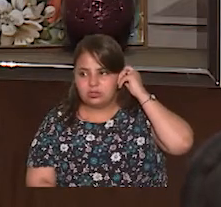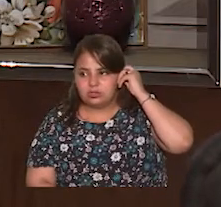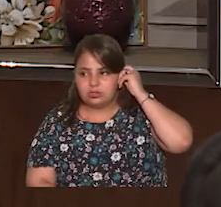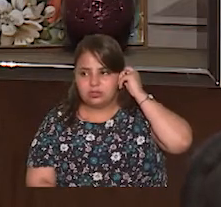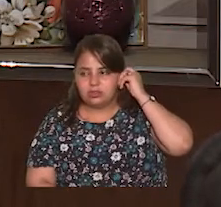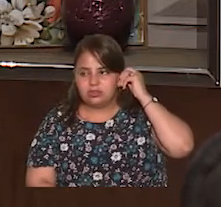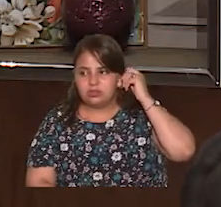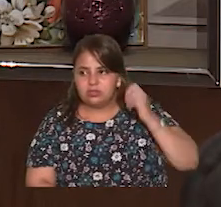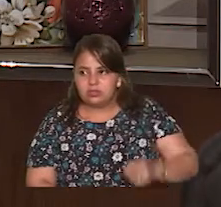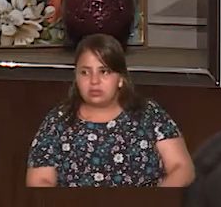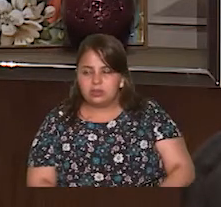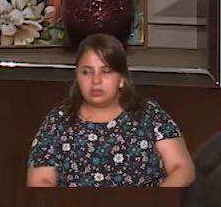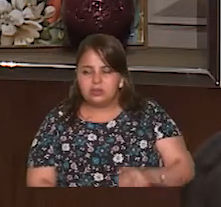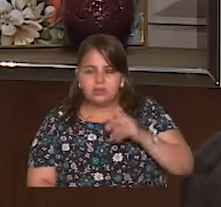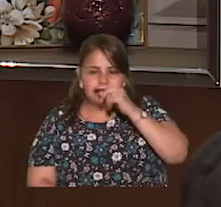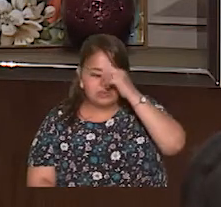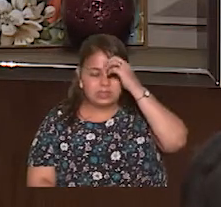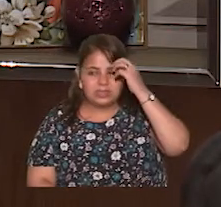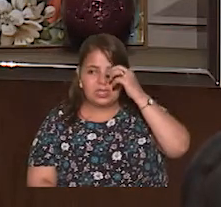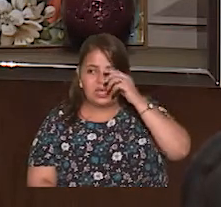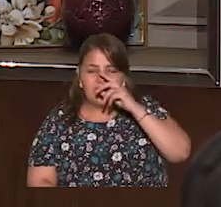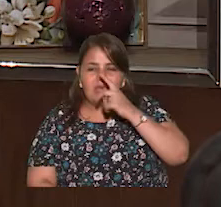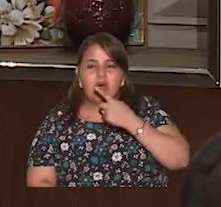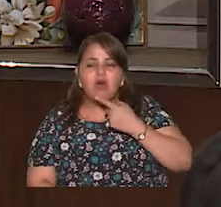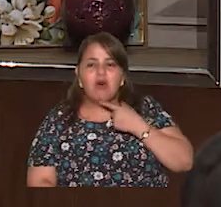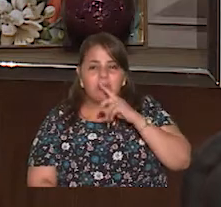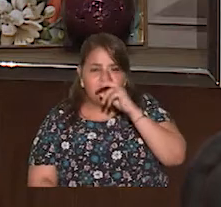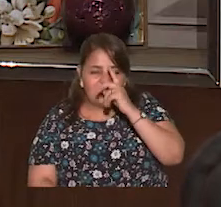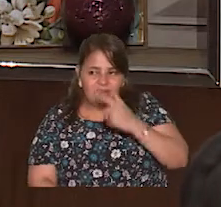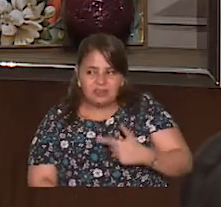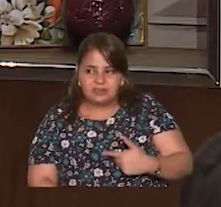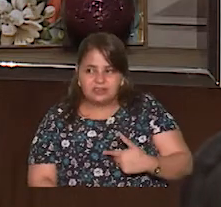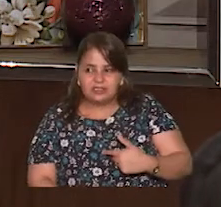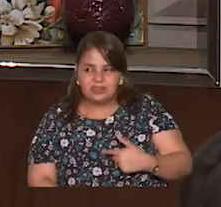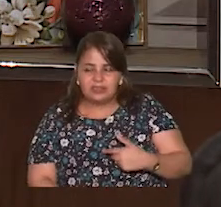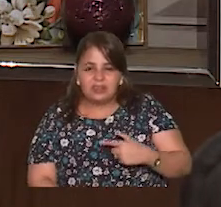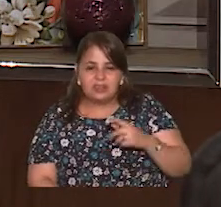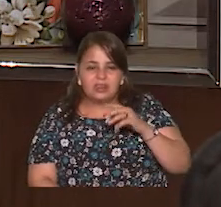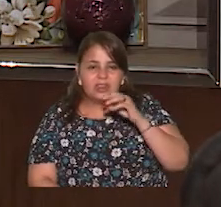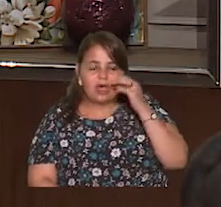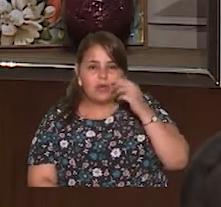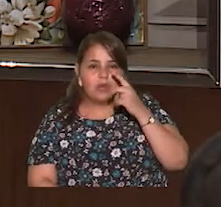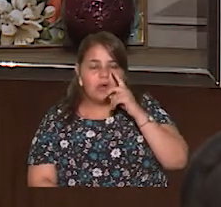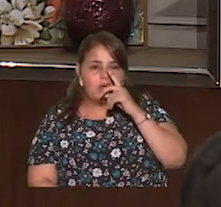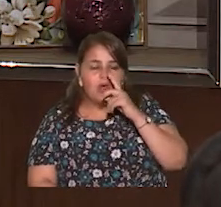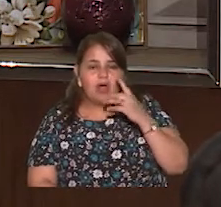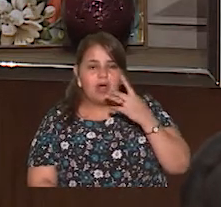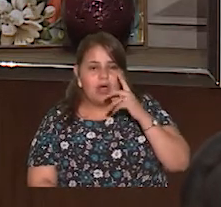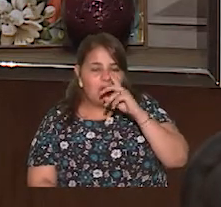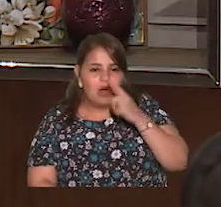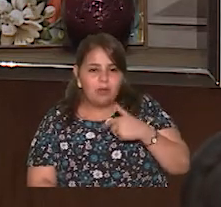الانانيه. هل الانانيه ده يعتبر او عدم الانانيه تعتبر صفه من صفات